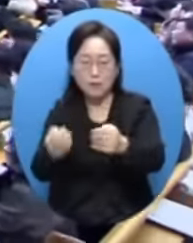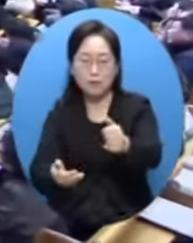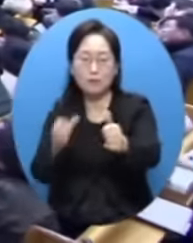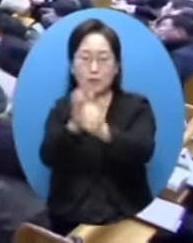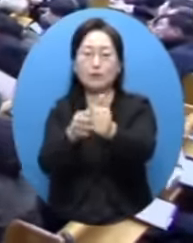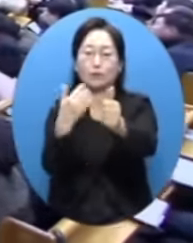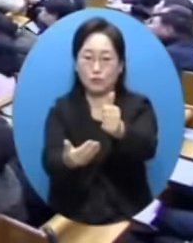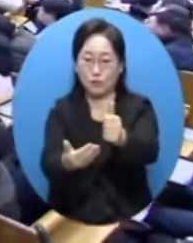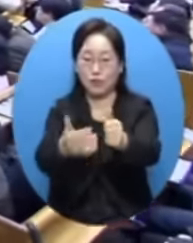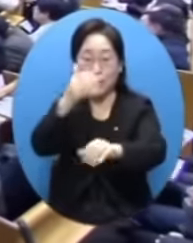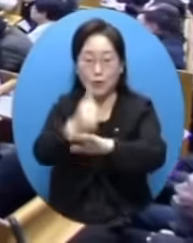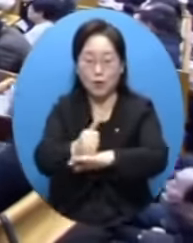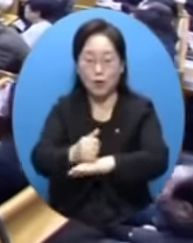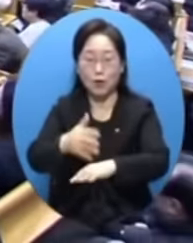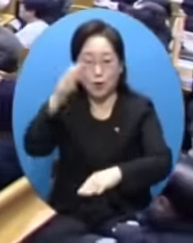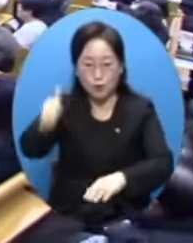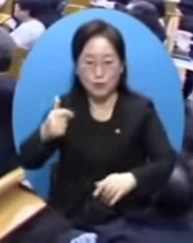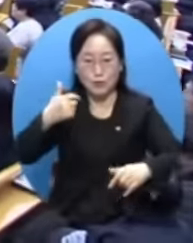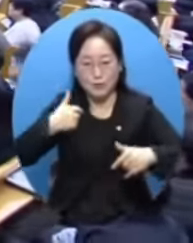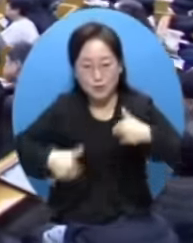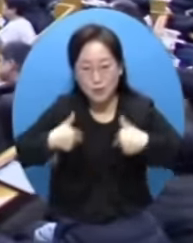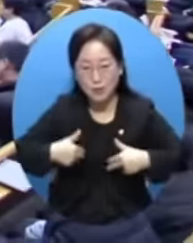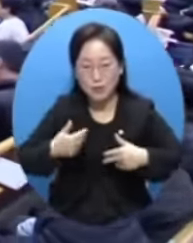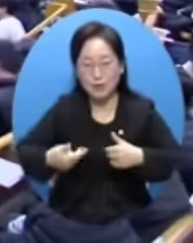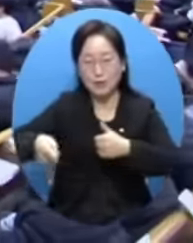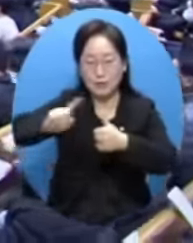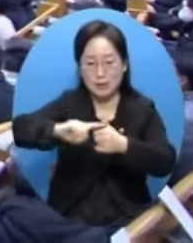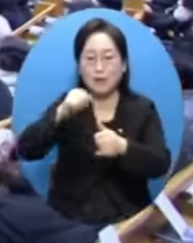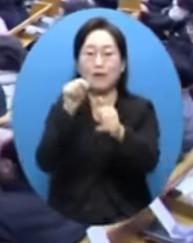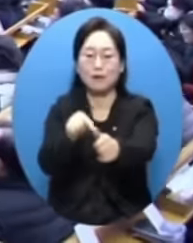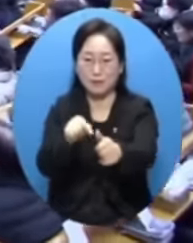결과로 내 주인의 즐거움에 참여할지어다